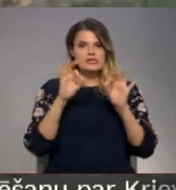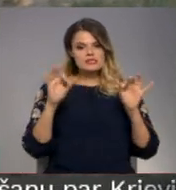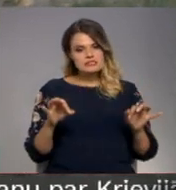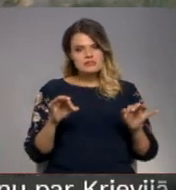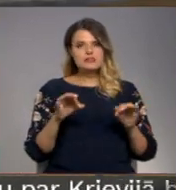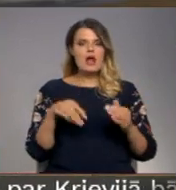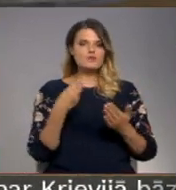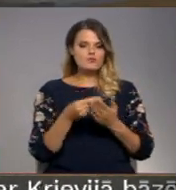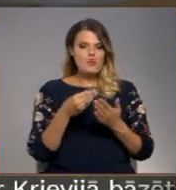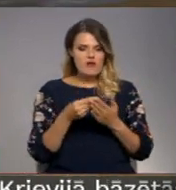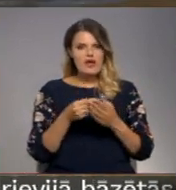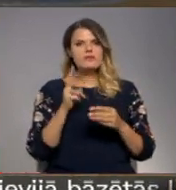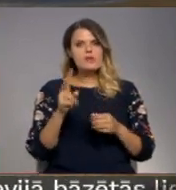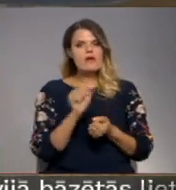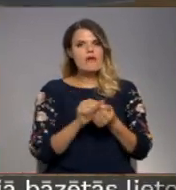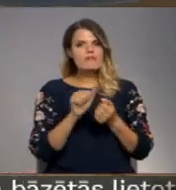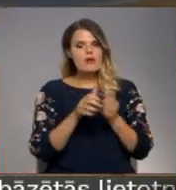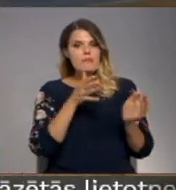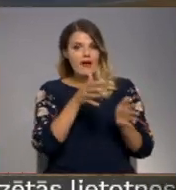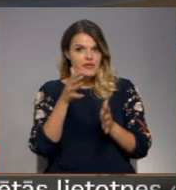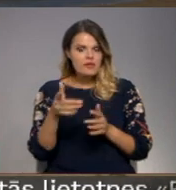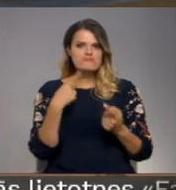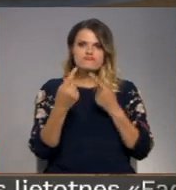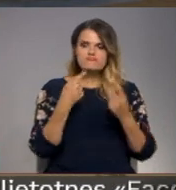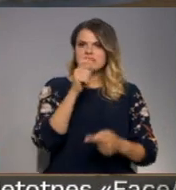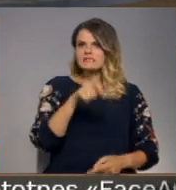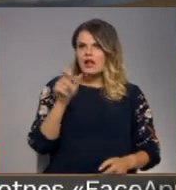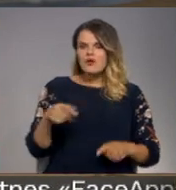vidi novērtējumu procedūru, ņemot vairāk gan iedzīvotāju, gan